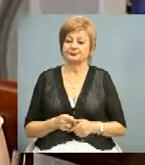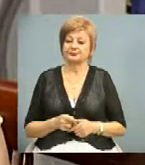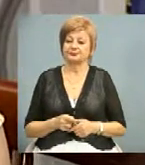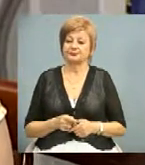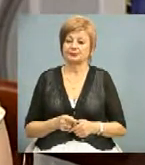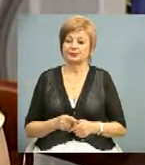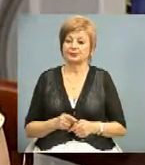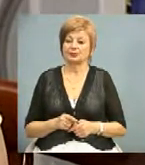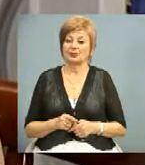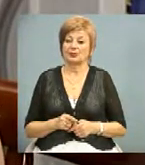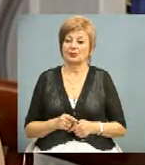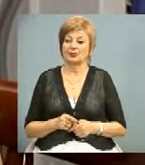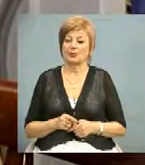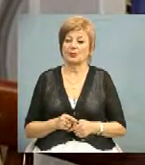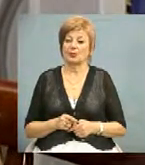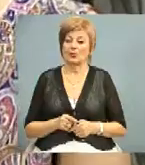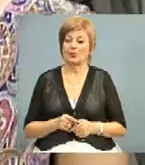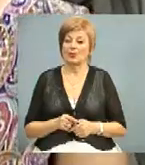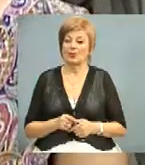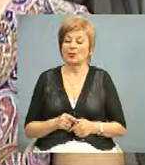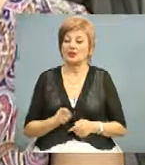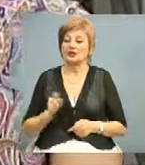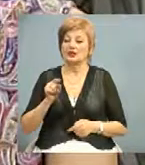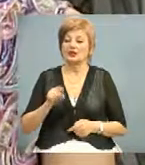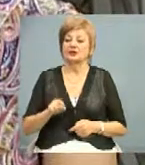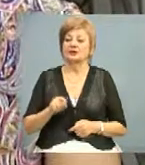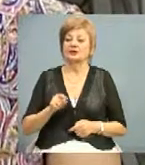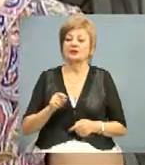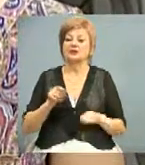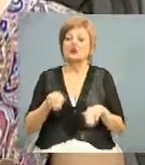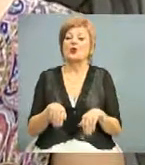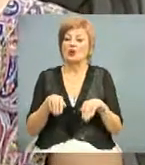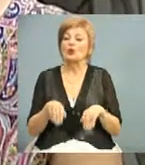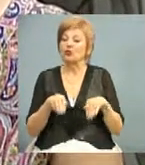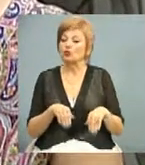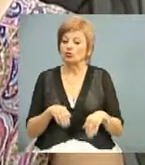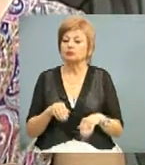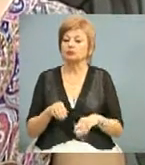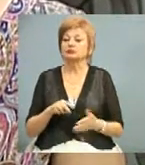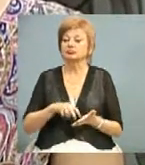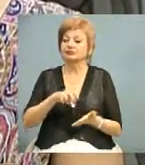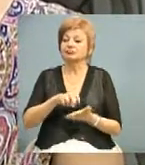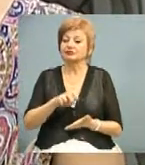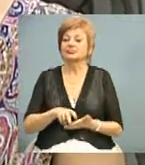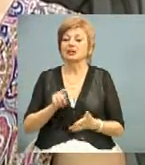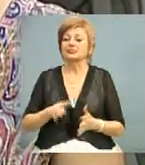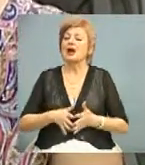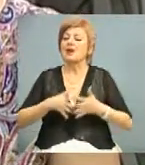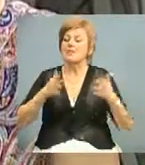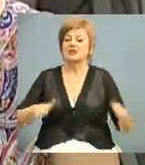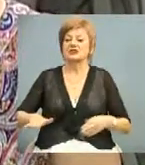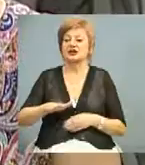Ну, що там коали водяться. Так. Коали, кенгуру, і там дуже також спекотно, і велика територія,